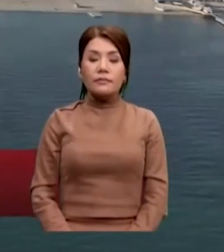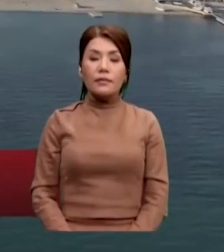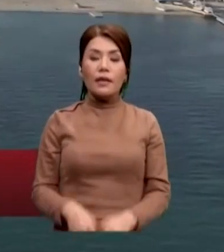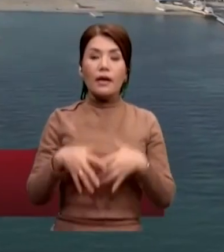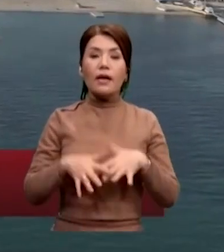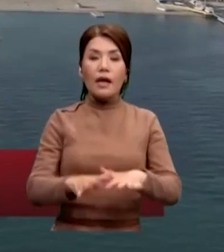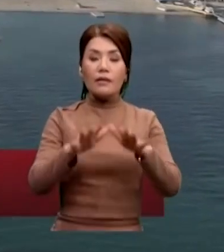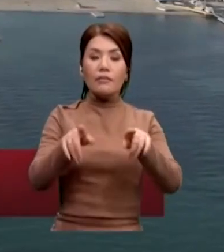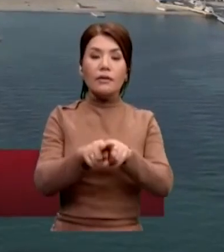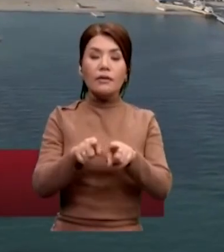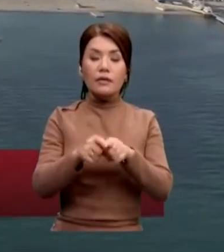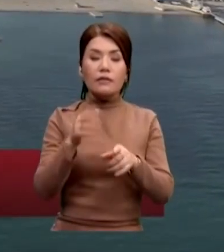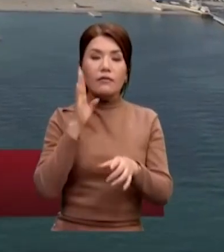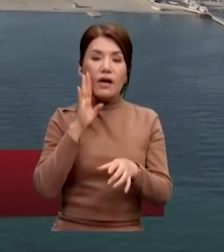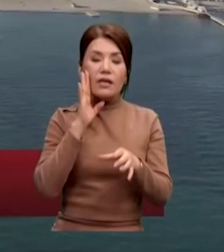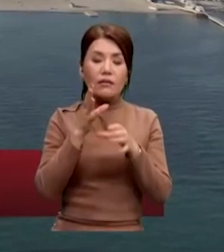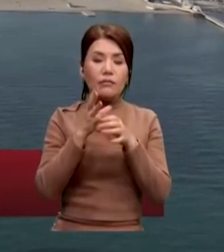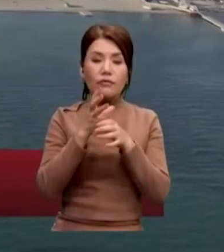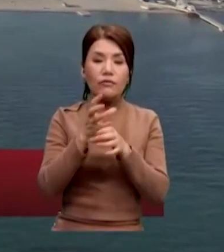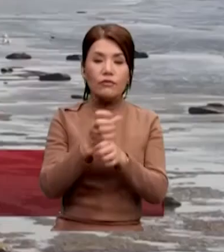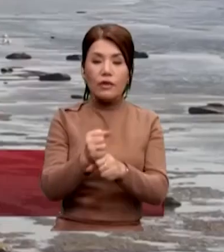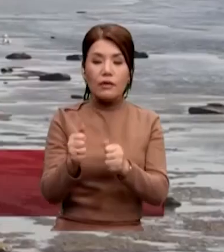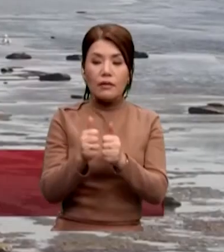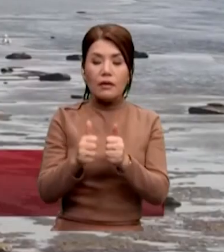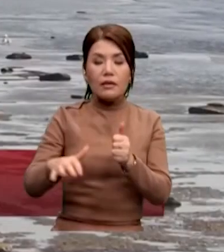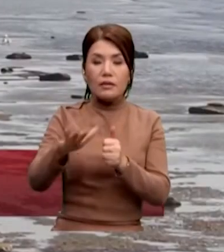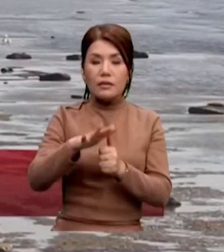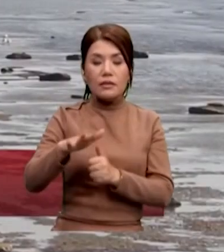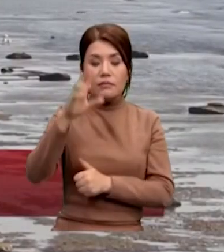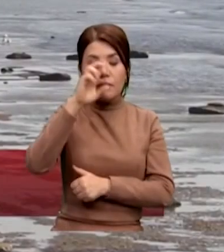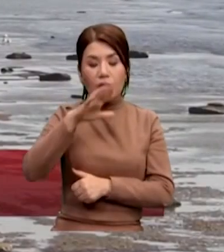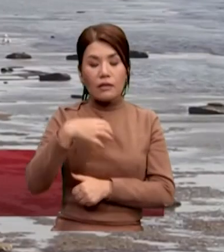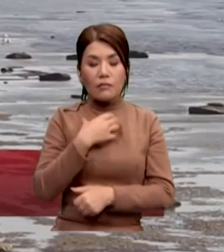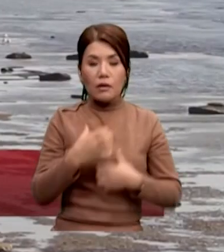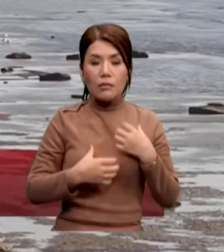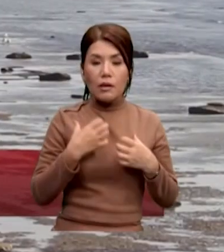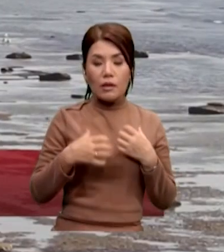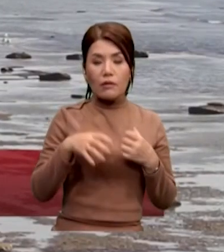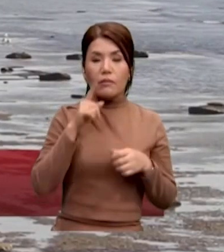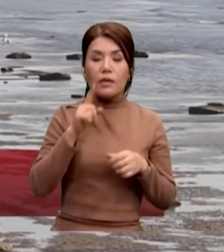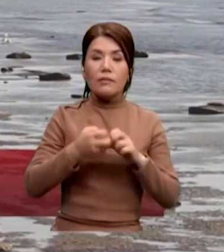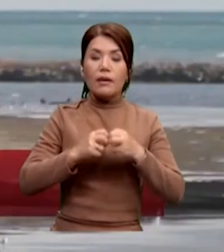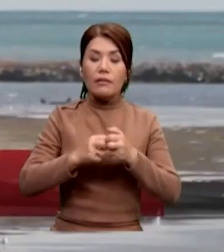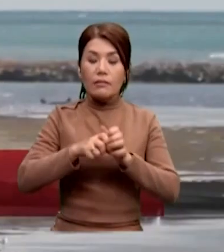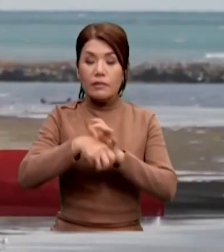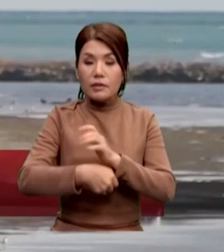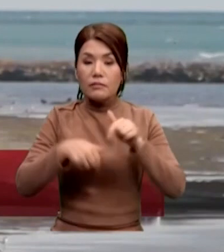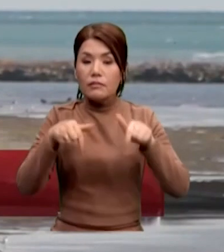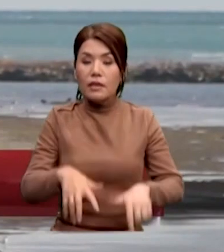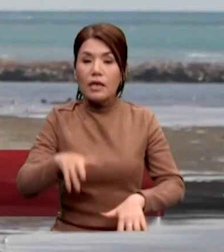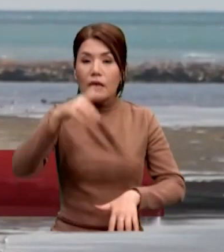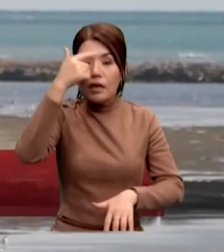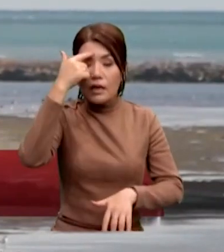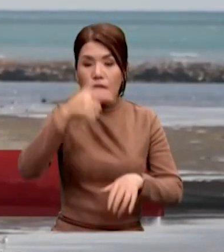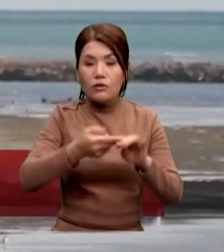Каспий теңізіндегі су деңгейінің төмендеуі көршілес елдерді де алаңдатып отырған мәселе. Сондықтан дер кезінде проблеманы шешу үшін ғылыми тұрғыдан